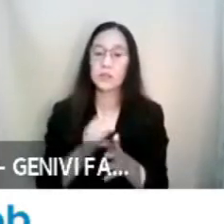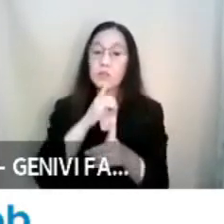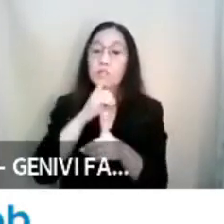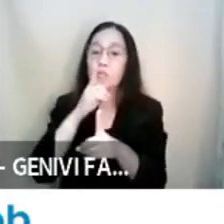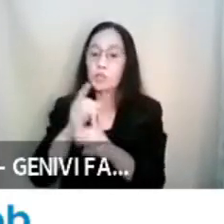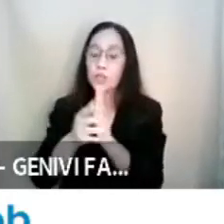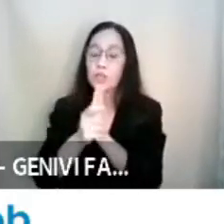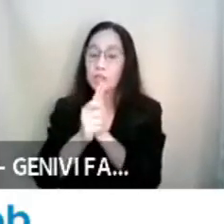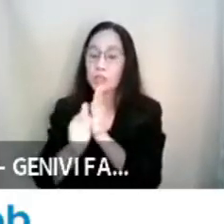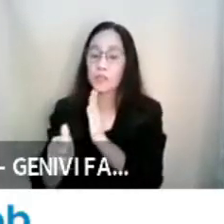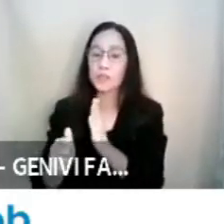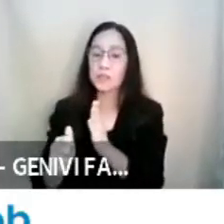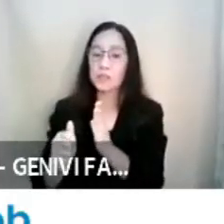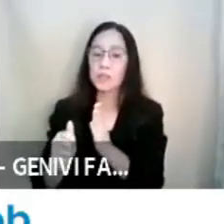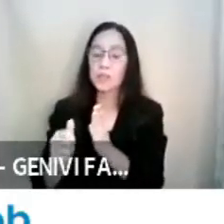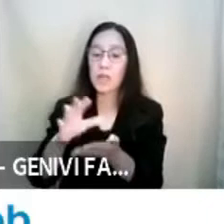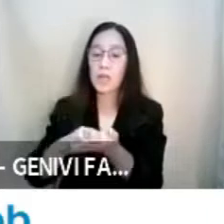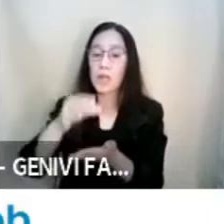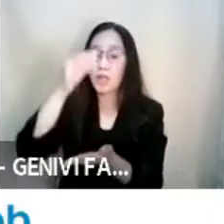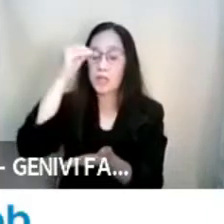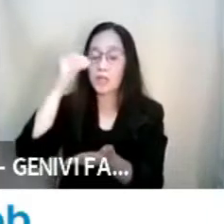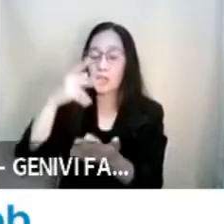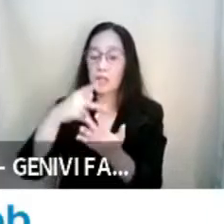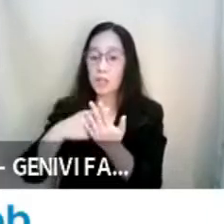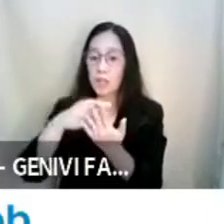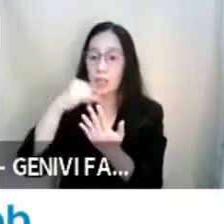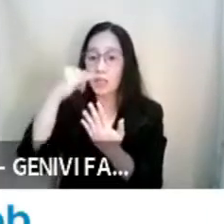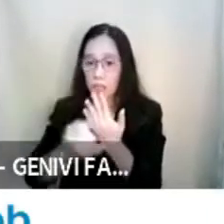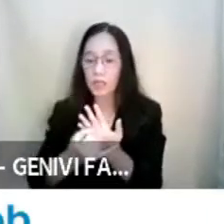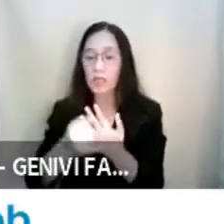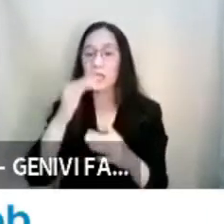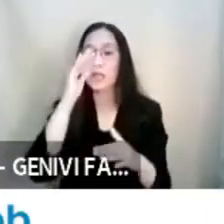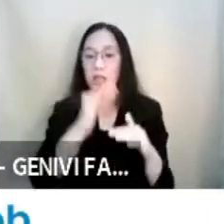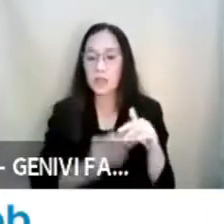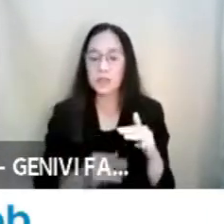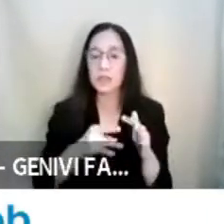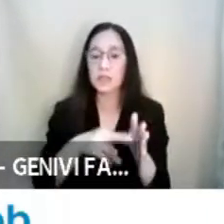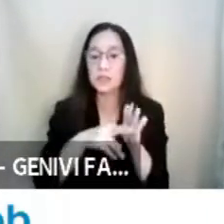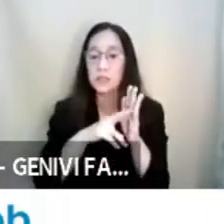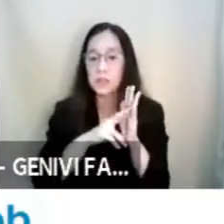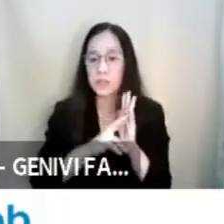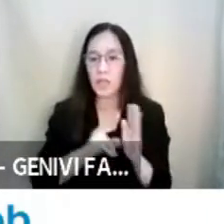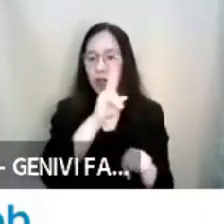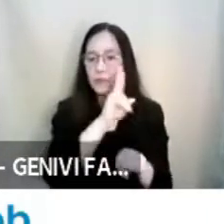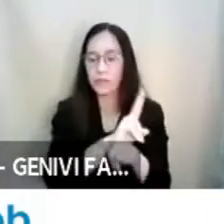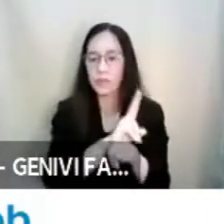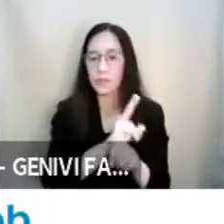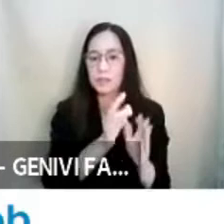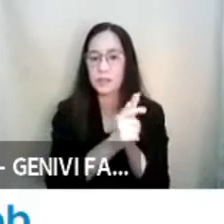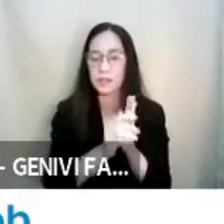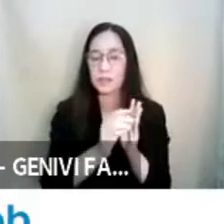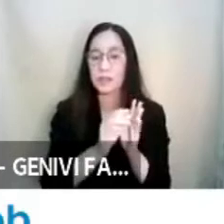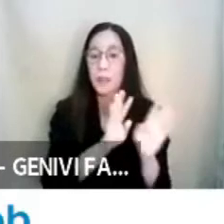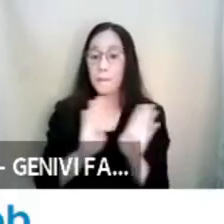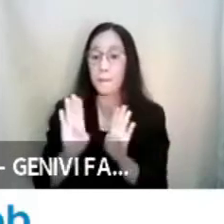do the product rather than looking at the prerequisite vocational skills and behaviors that